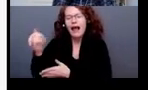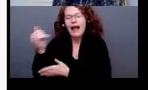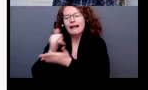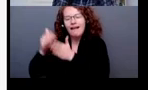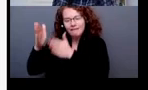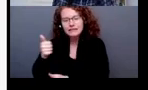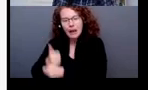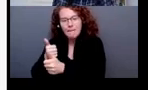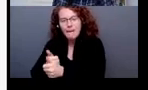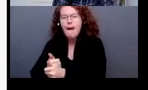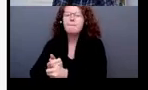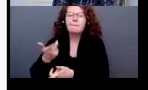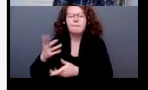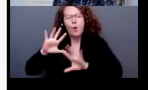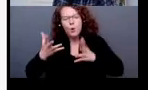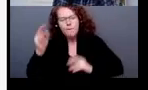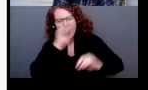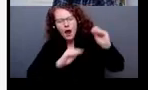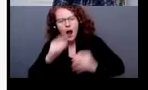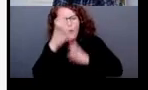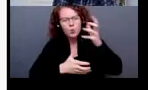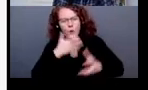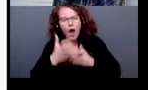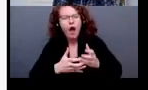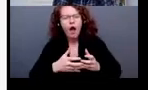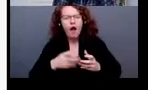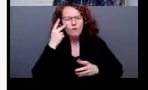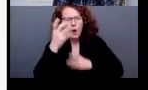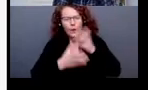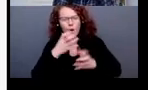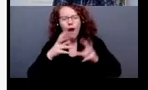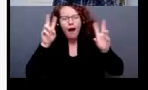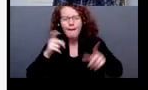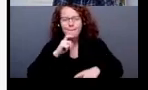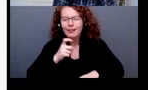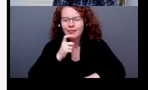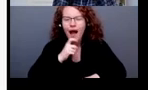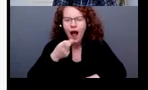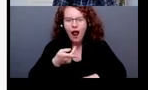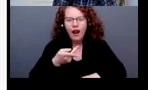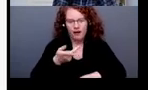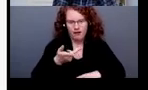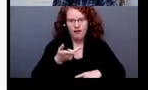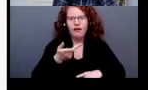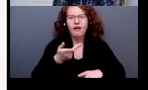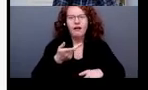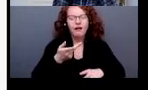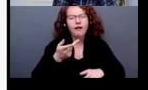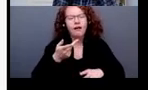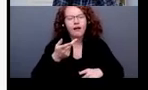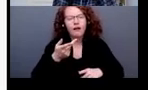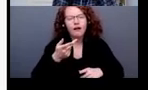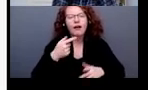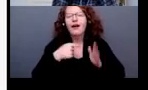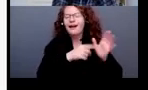Hein, la couleur métallique est un renvoi en fait, à certains modèles de couleurs métalliques, de modèles de